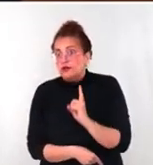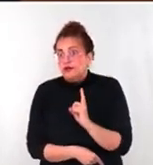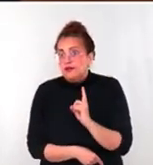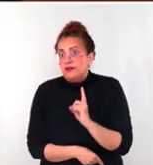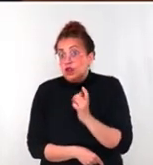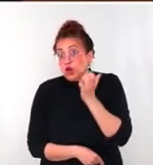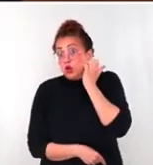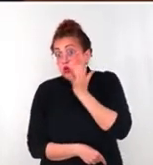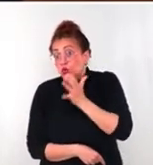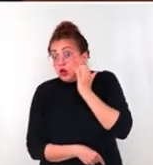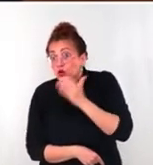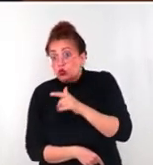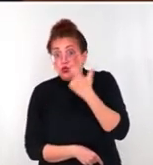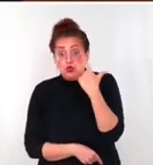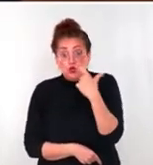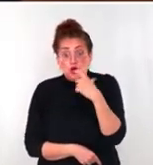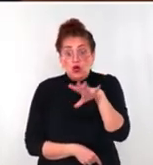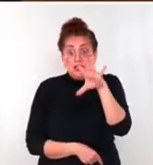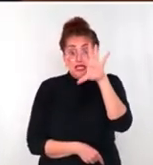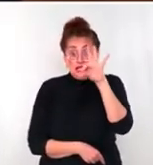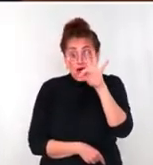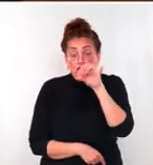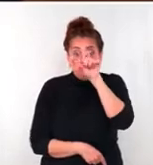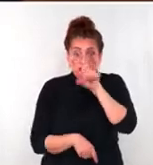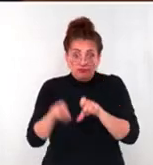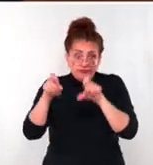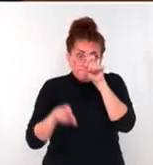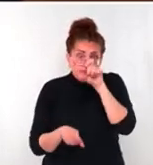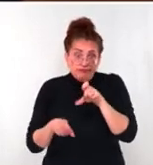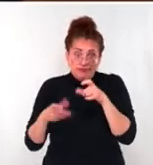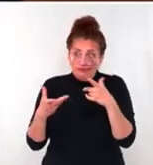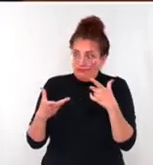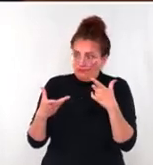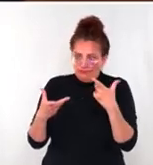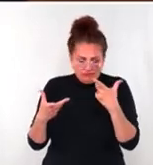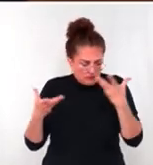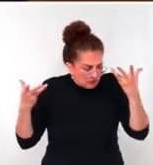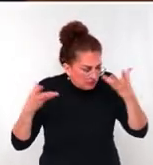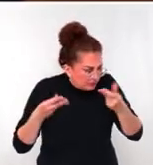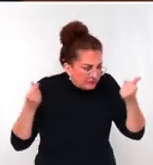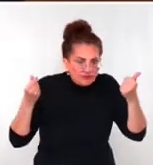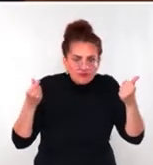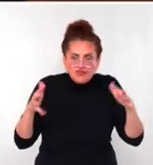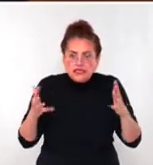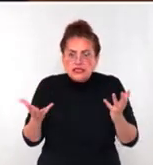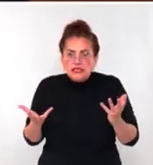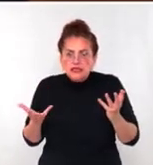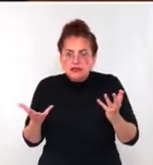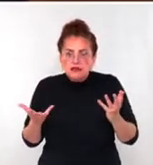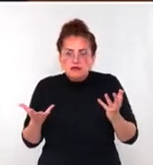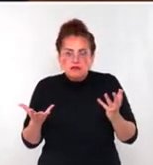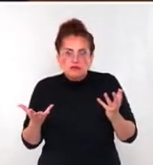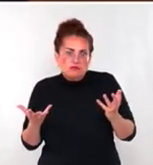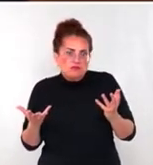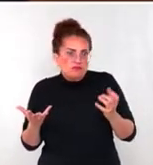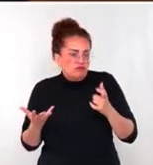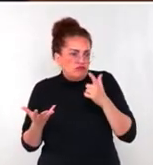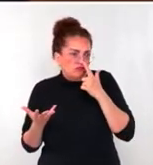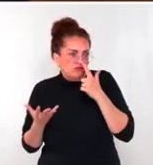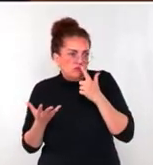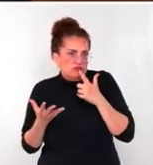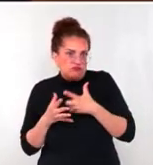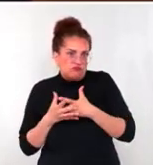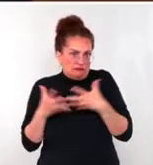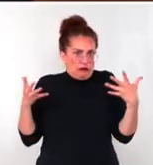près 250 Bordelaises ou Bordelais qui se fait voler son vélo. Je ne sais pas si vous mesurez à peu près l'ampleur du